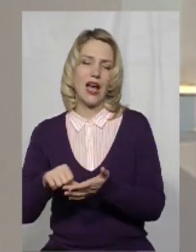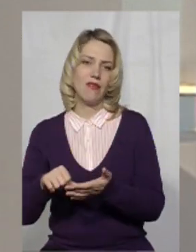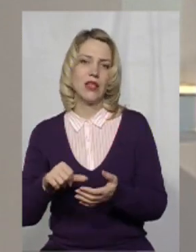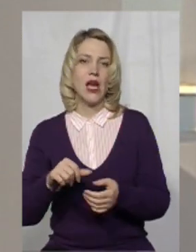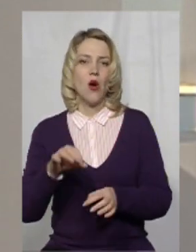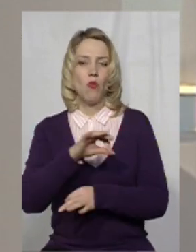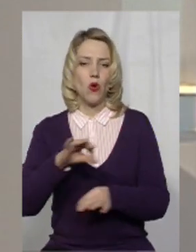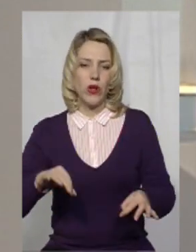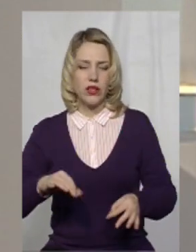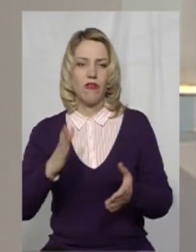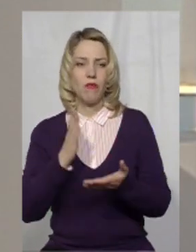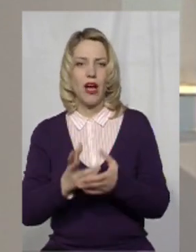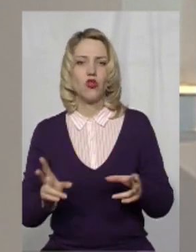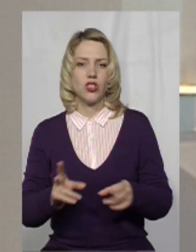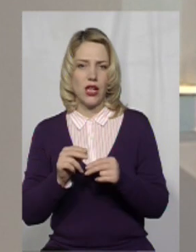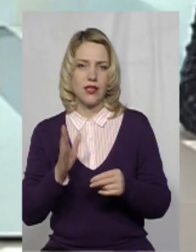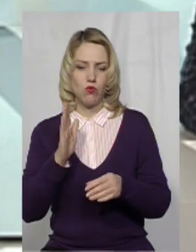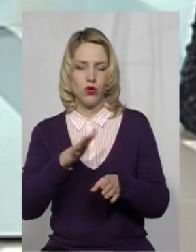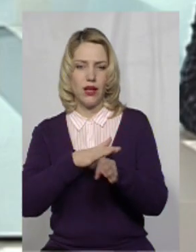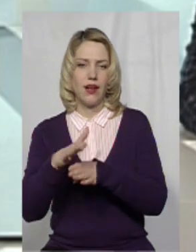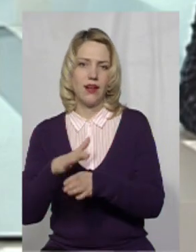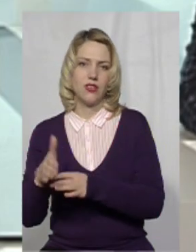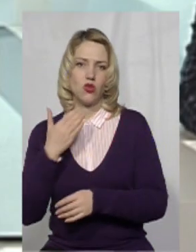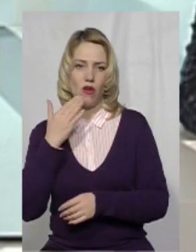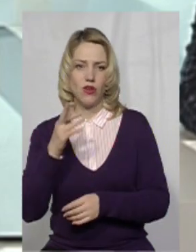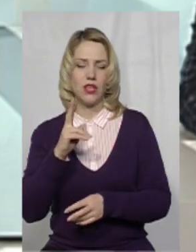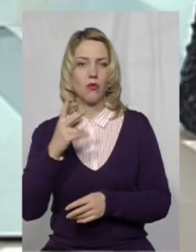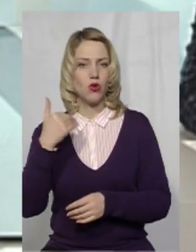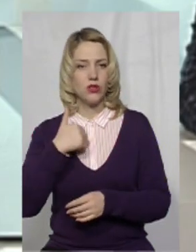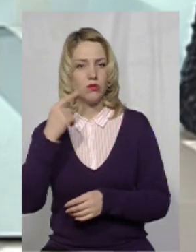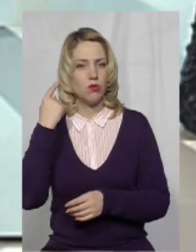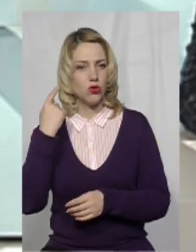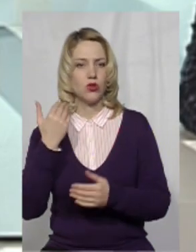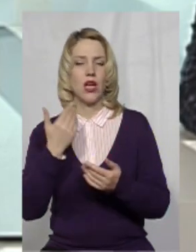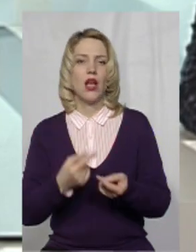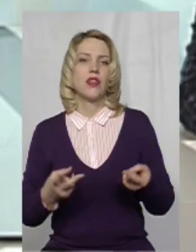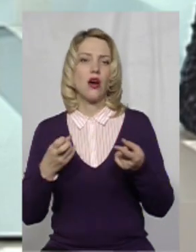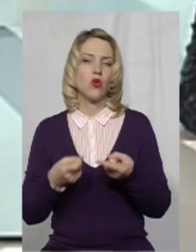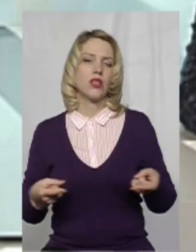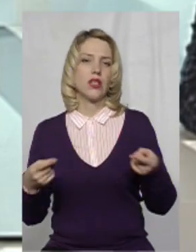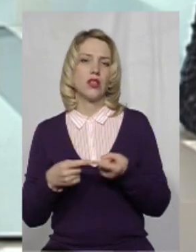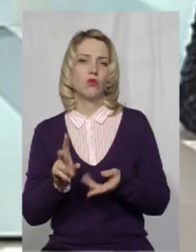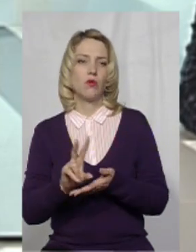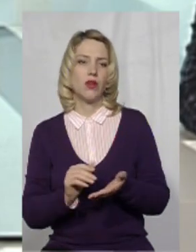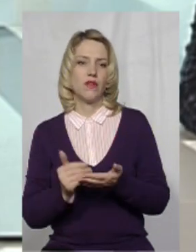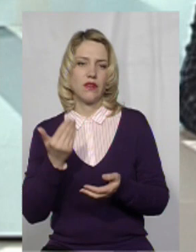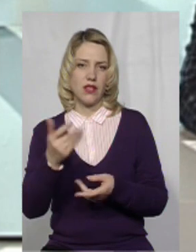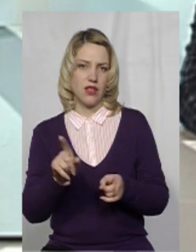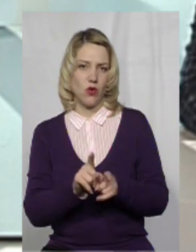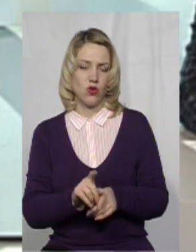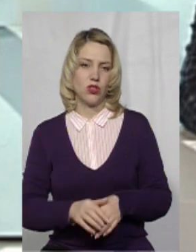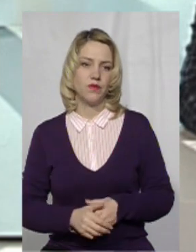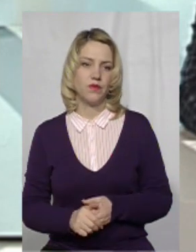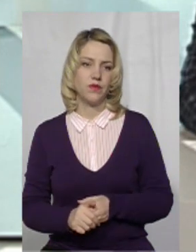проєктів мають шанси бути реалізованими? Як ви вважаєте? Хотілося б почути, можливо, навіть з конкретними прикладами. І від вас, пані Наталі, і від вас, пане